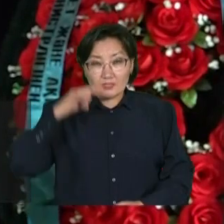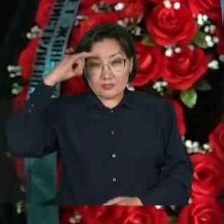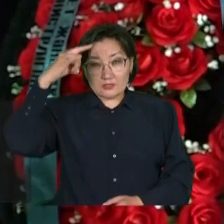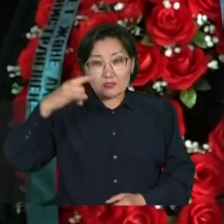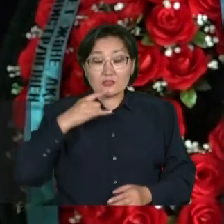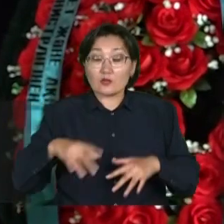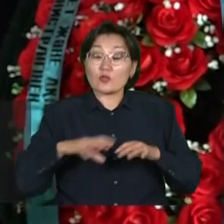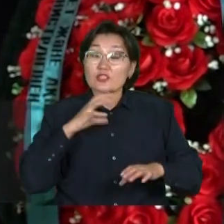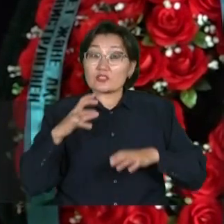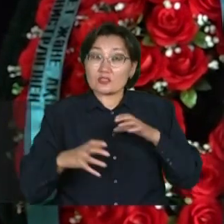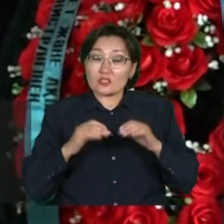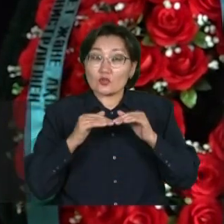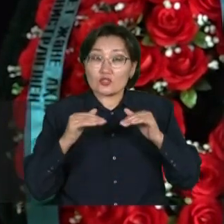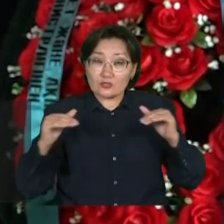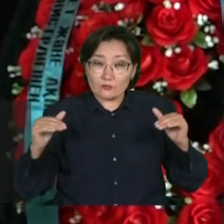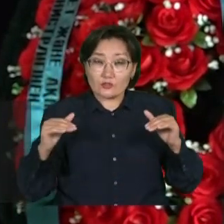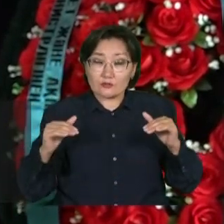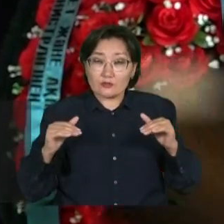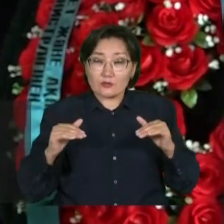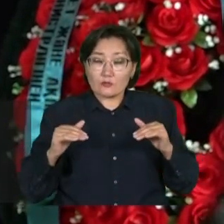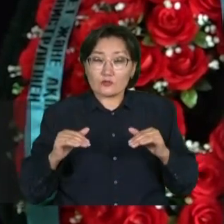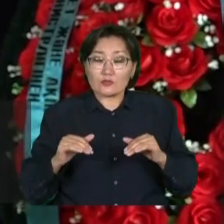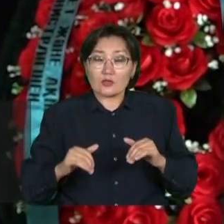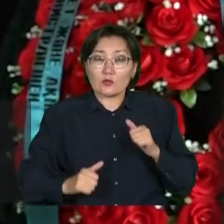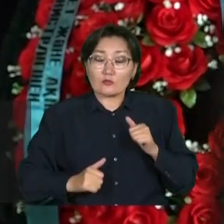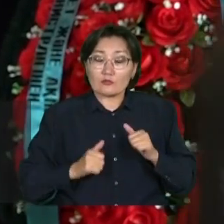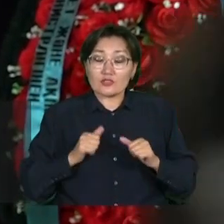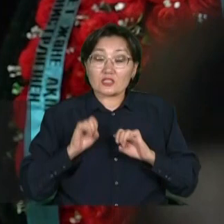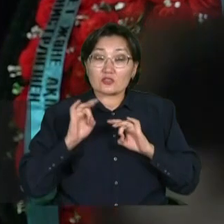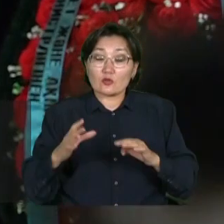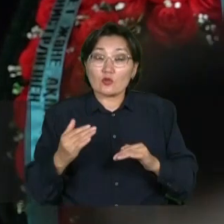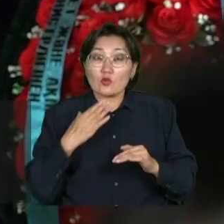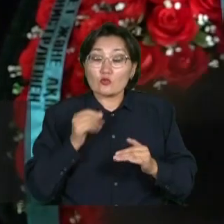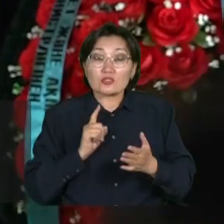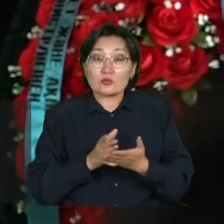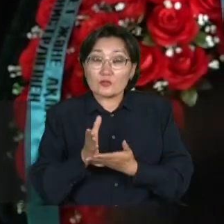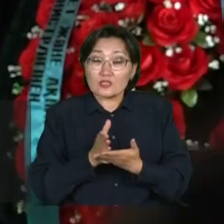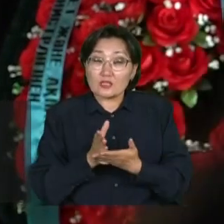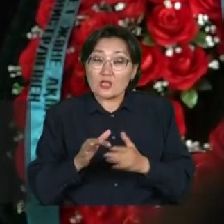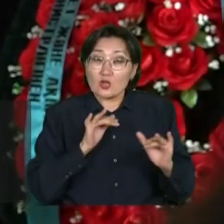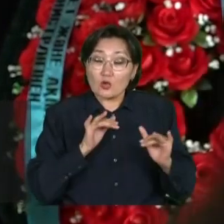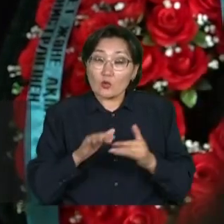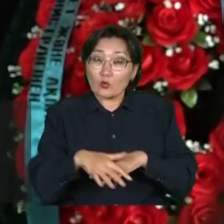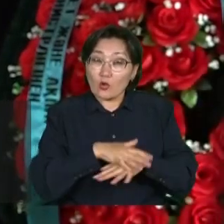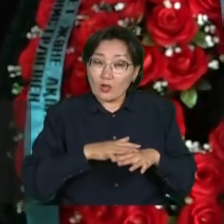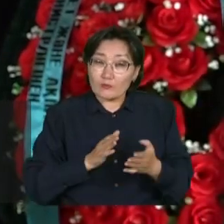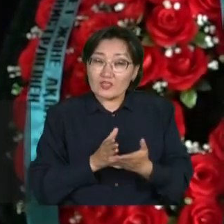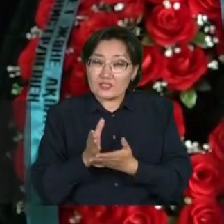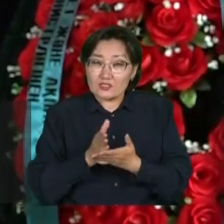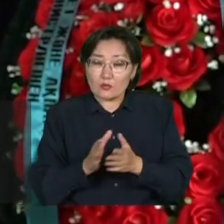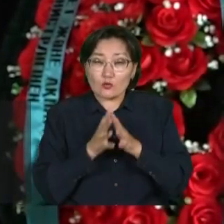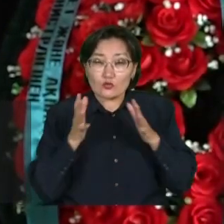Қазақстанның халықаралық дәрежедегі беделінің артуына өзінің саяси қоғамдық істерімен зор үлес